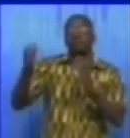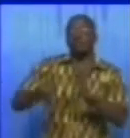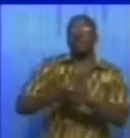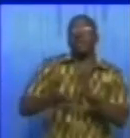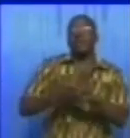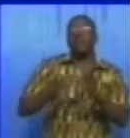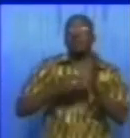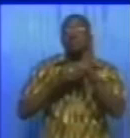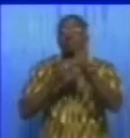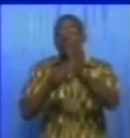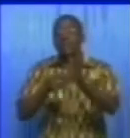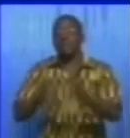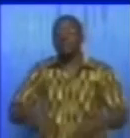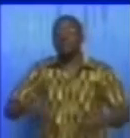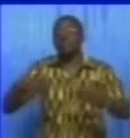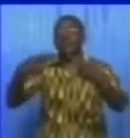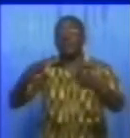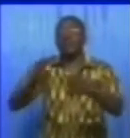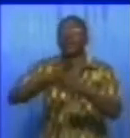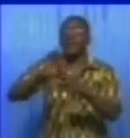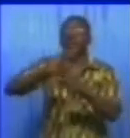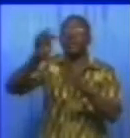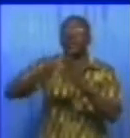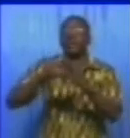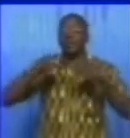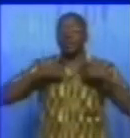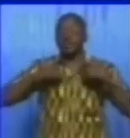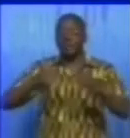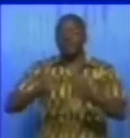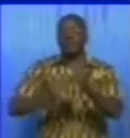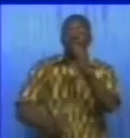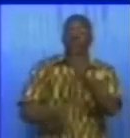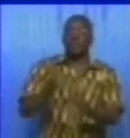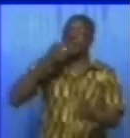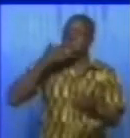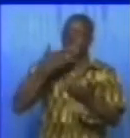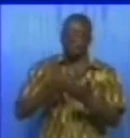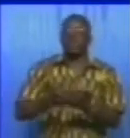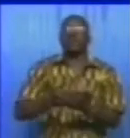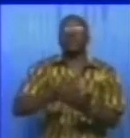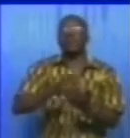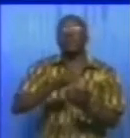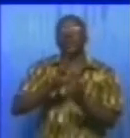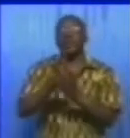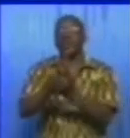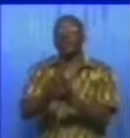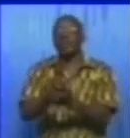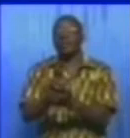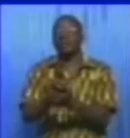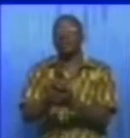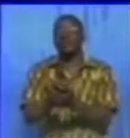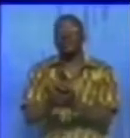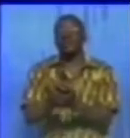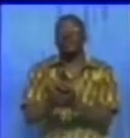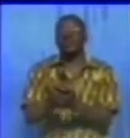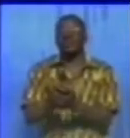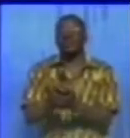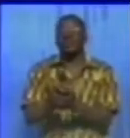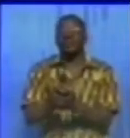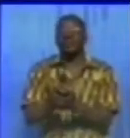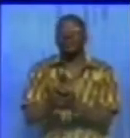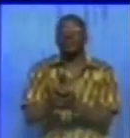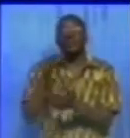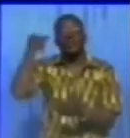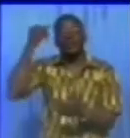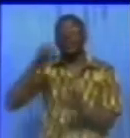et méthodes pour rendre leur formation sanitaire plus performante. Ousmane Drabo, Maxime Zongo.